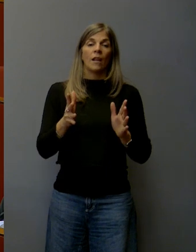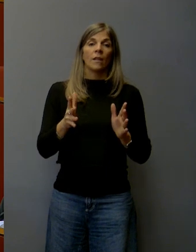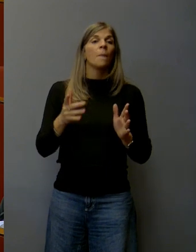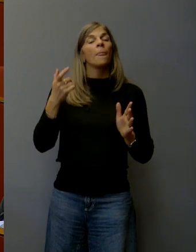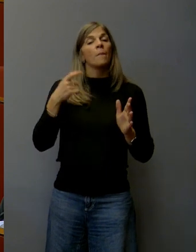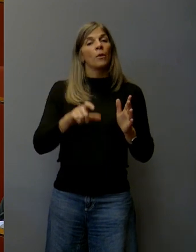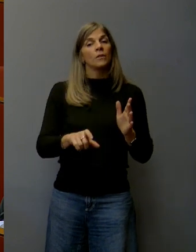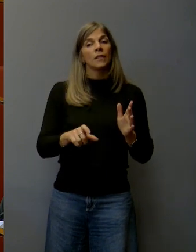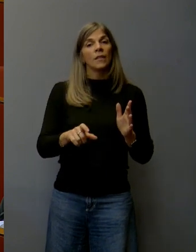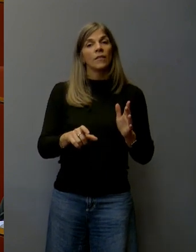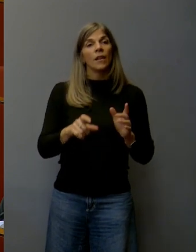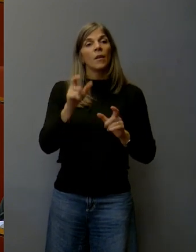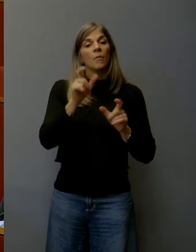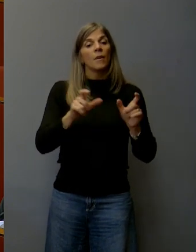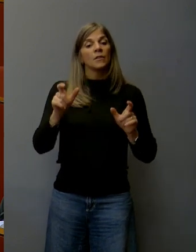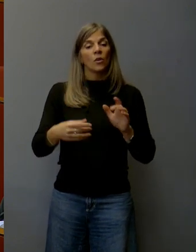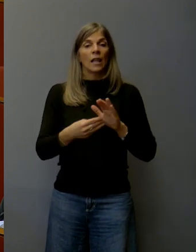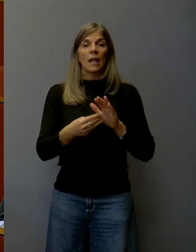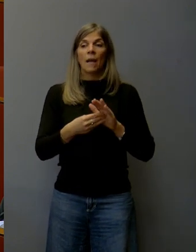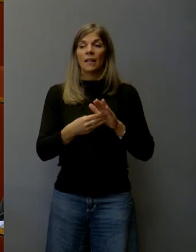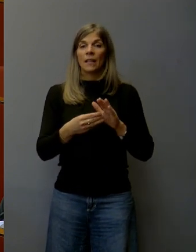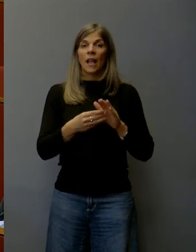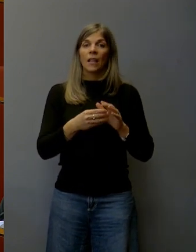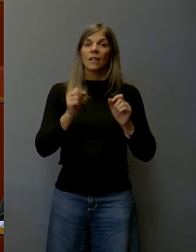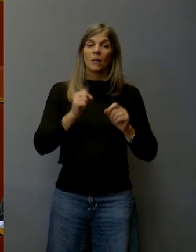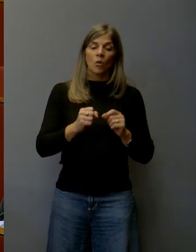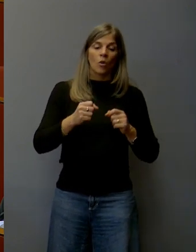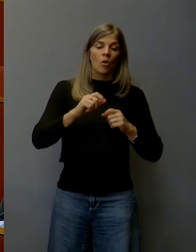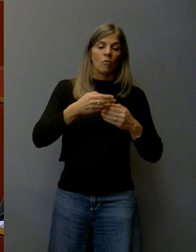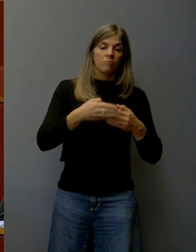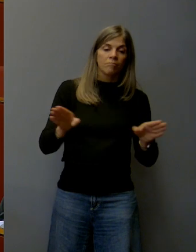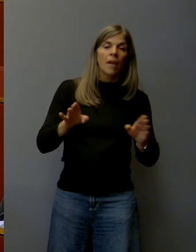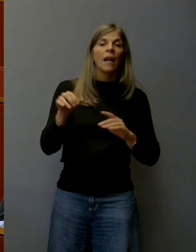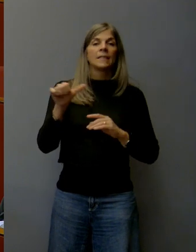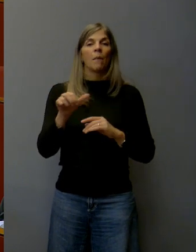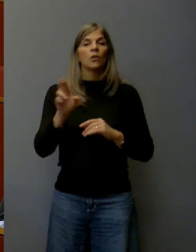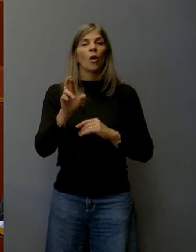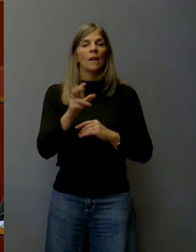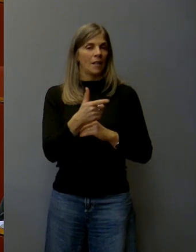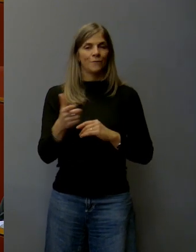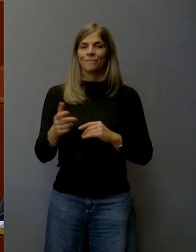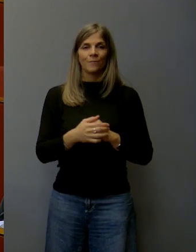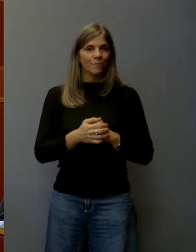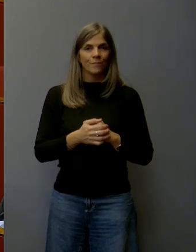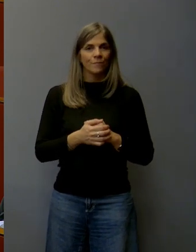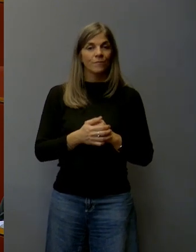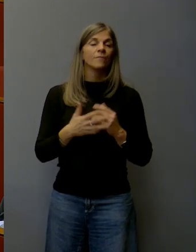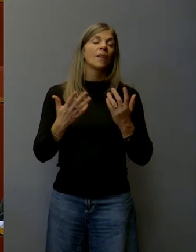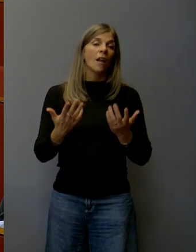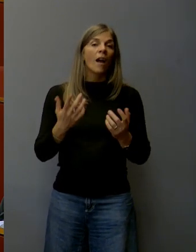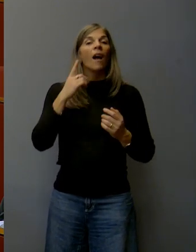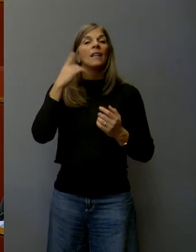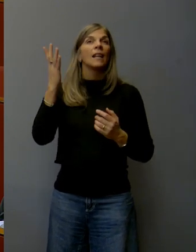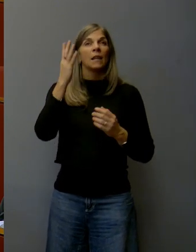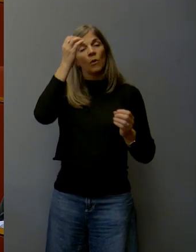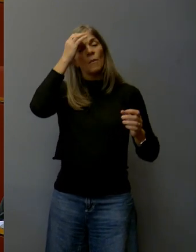numero di persone che possano garantire per esempio le aperture il sabato e la domenica immaginatevi questi numeri se